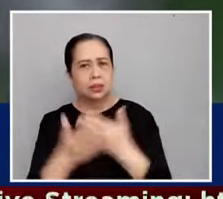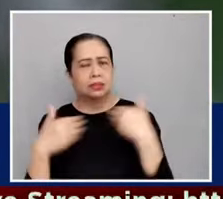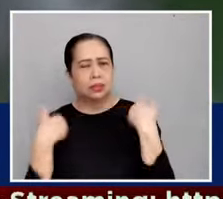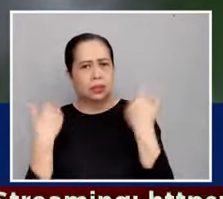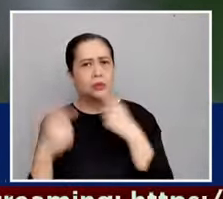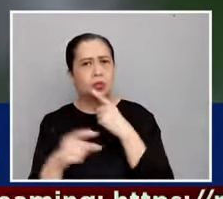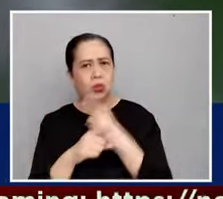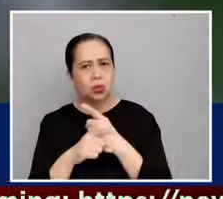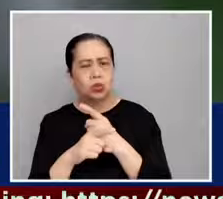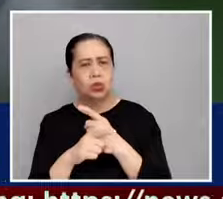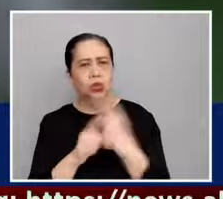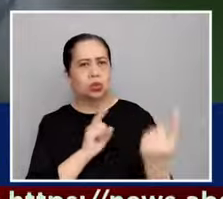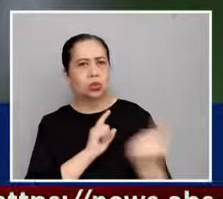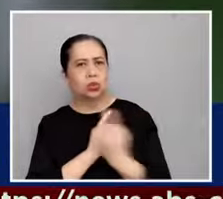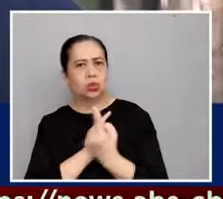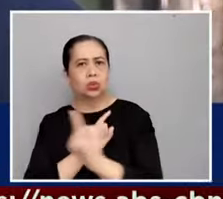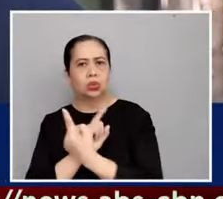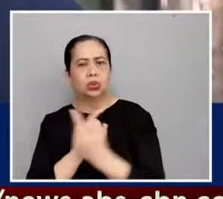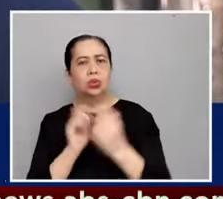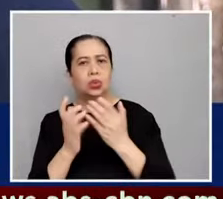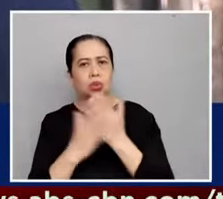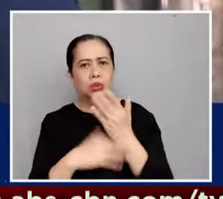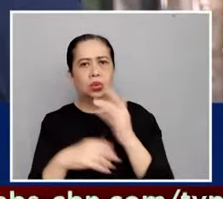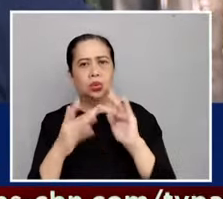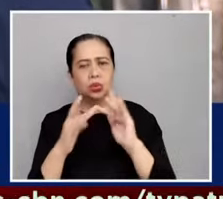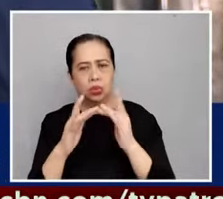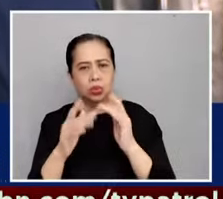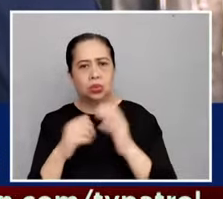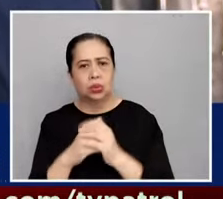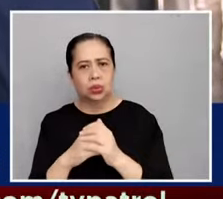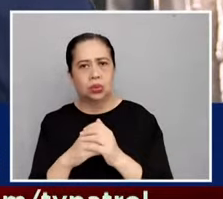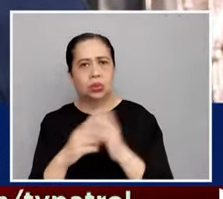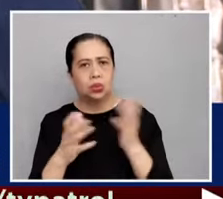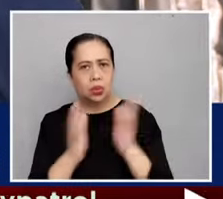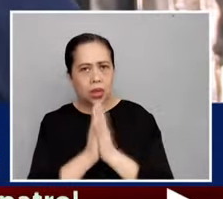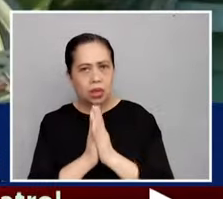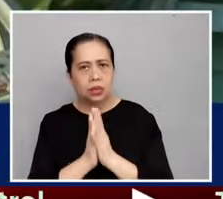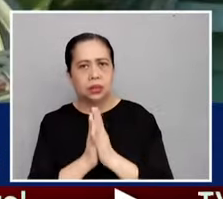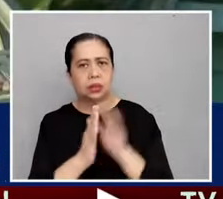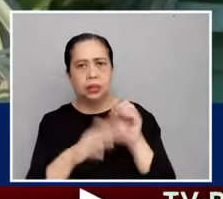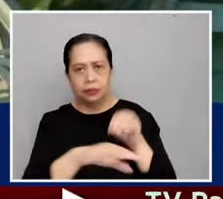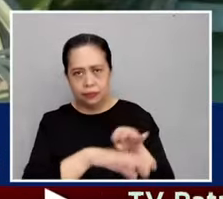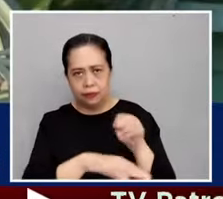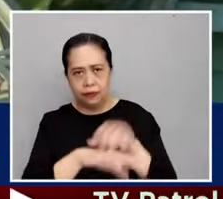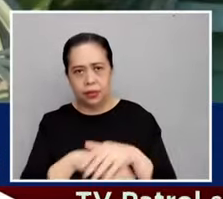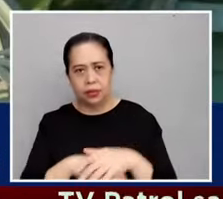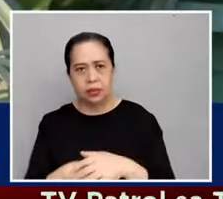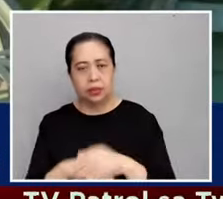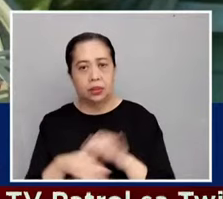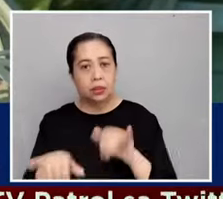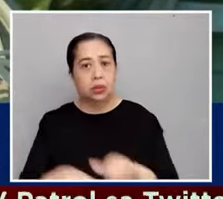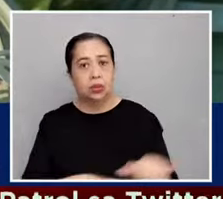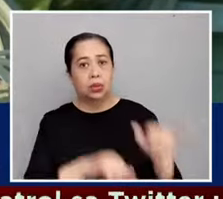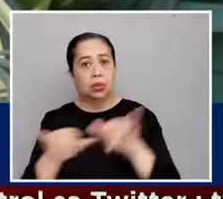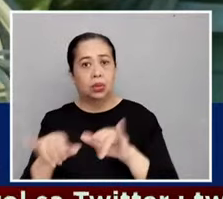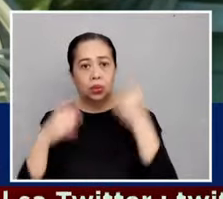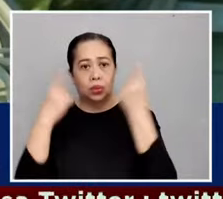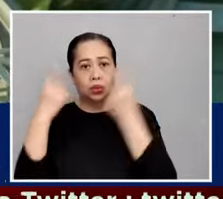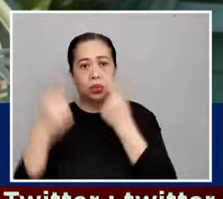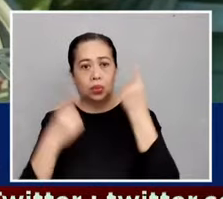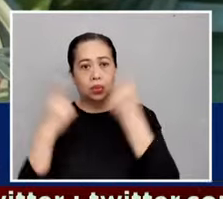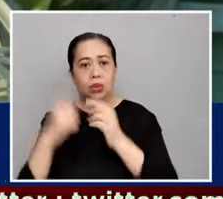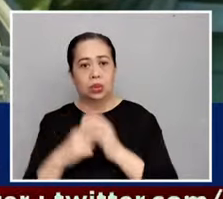ang lumalapit sa kanya sa pamamagitan ng social media para humingi ng payo. Ang common worry talaga nila